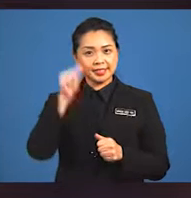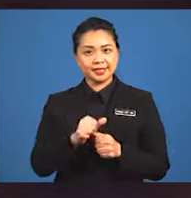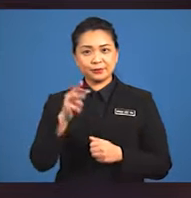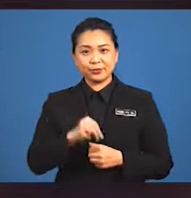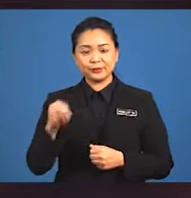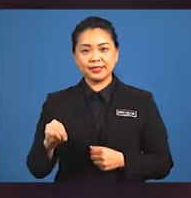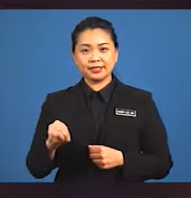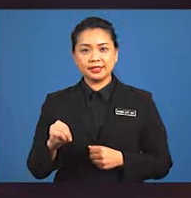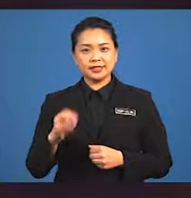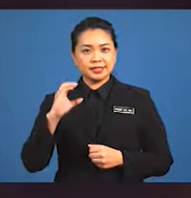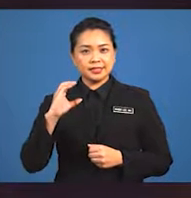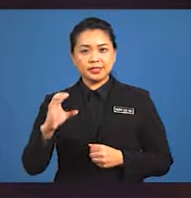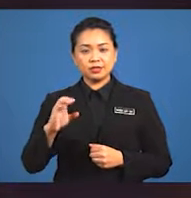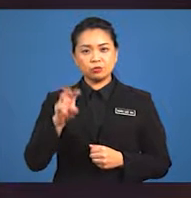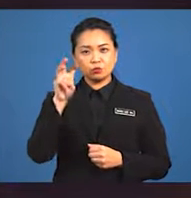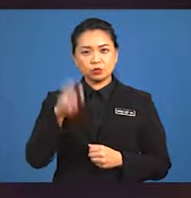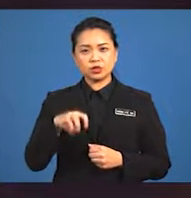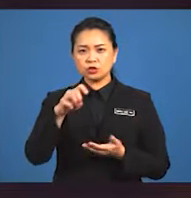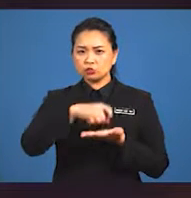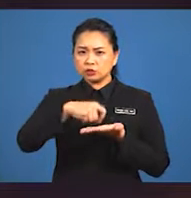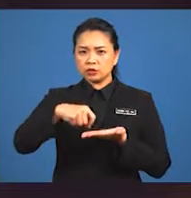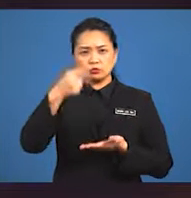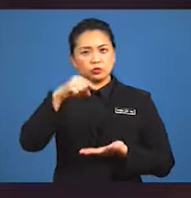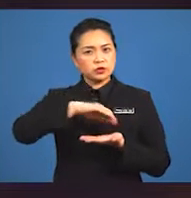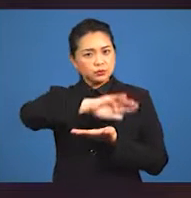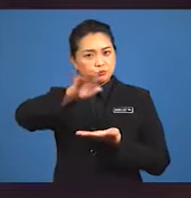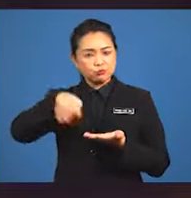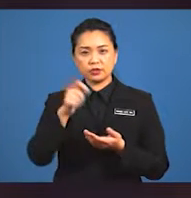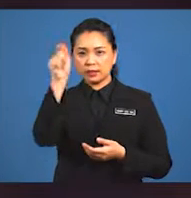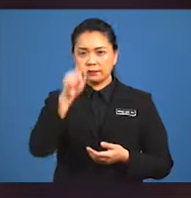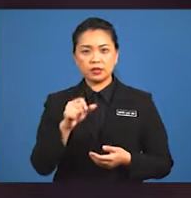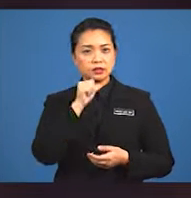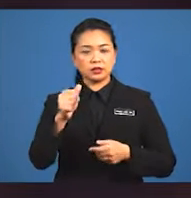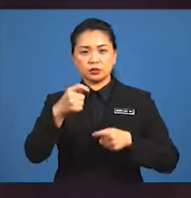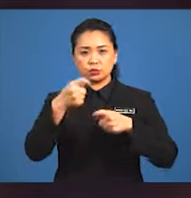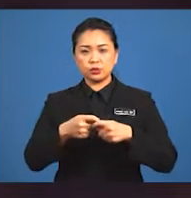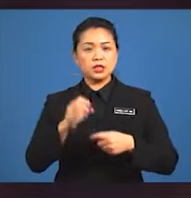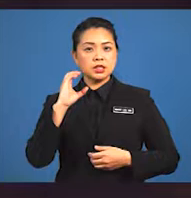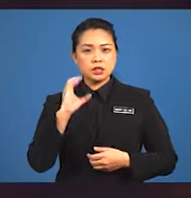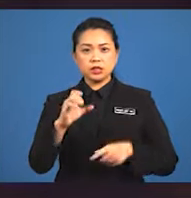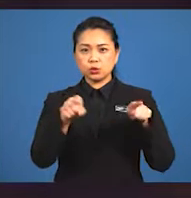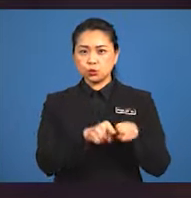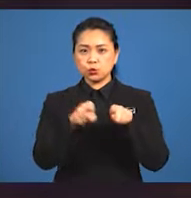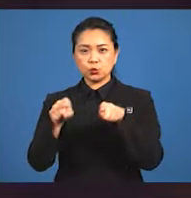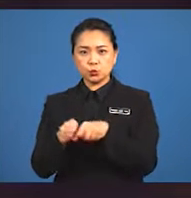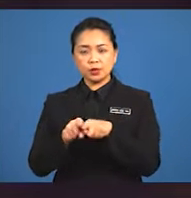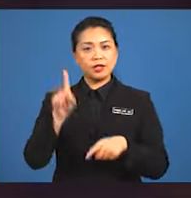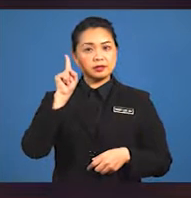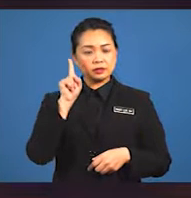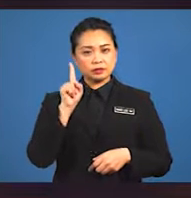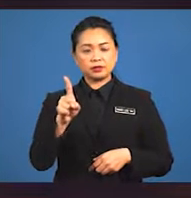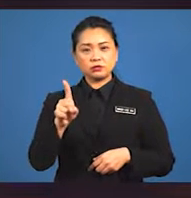Murid-murid, C wajib ditulis untuk semua kamiran tak tentu. C juga merupakan satu